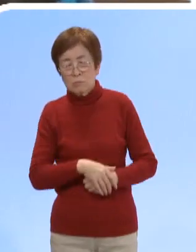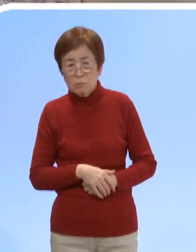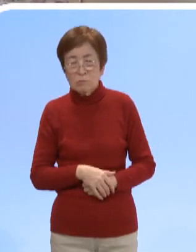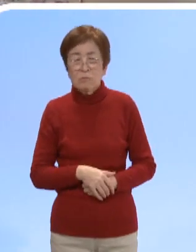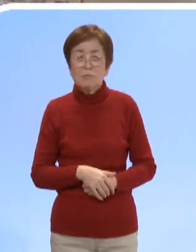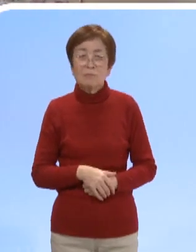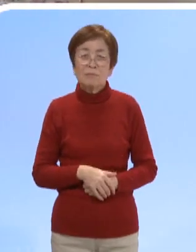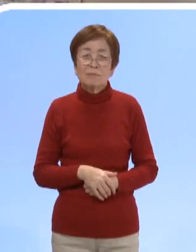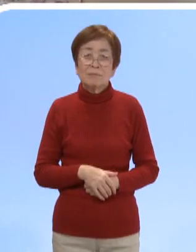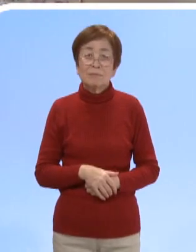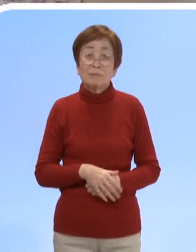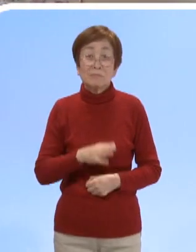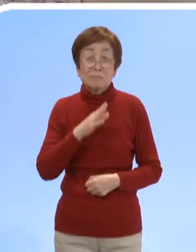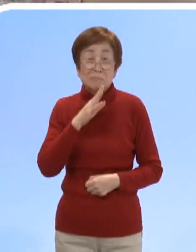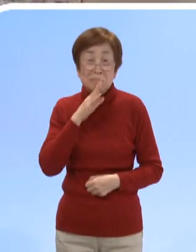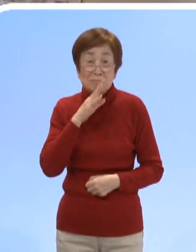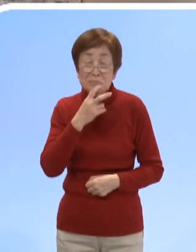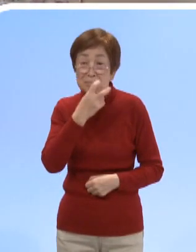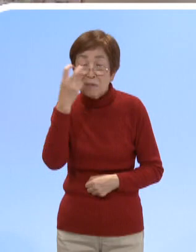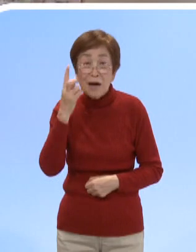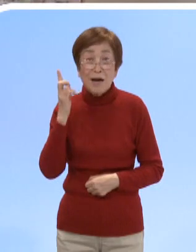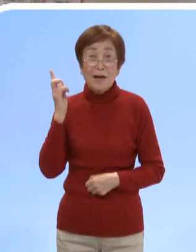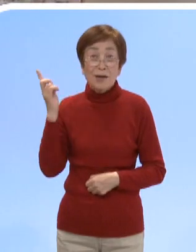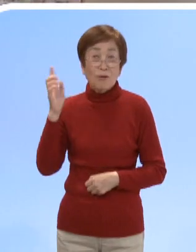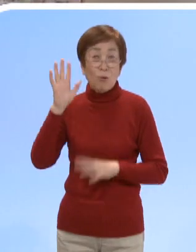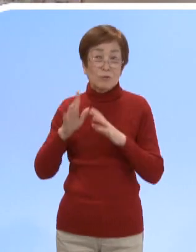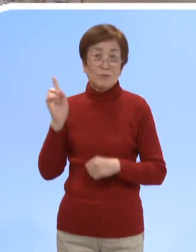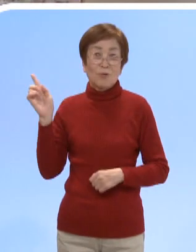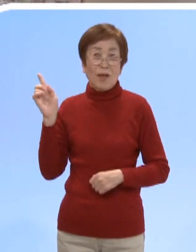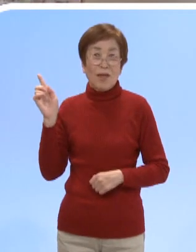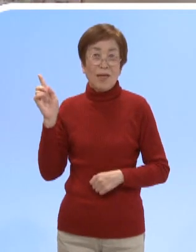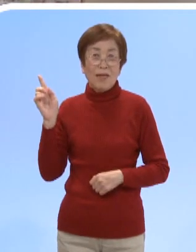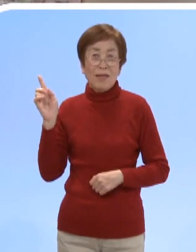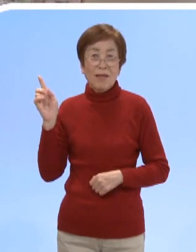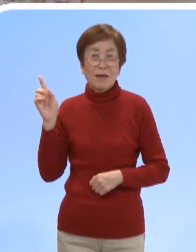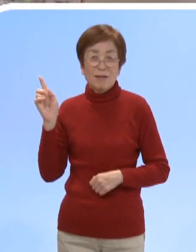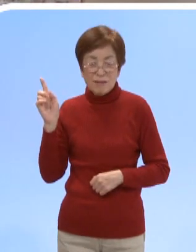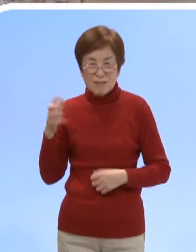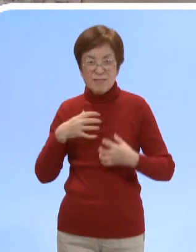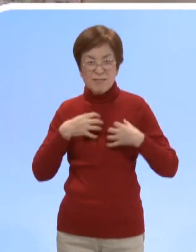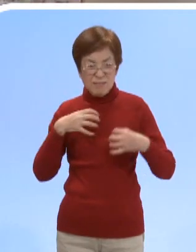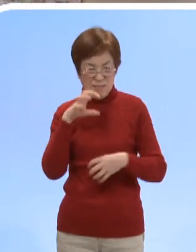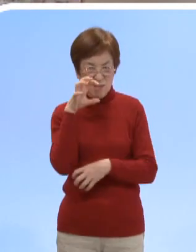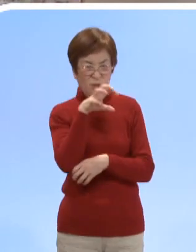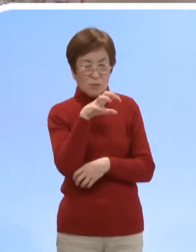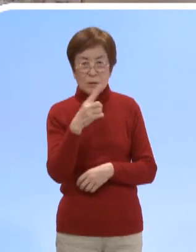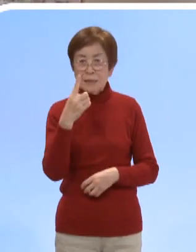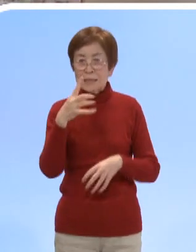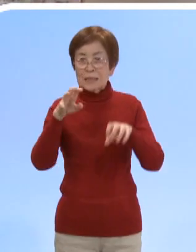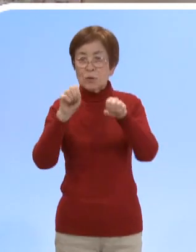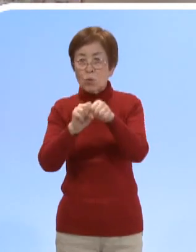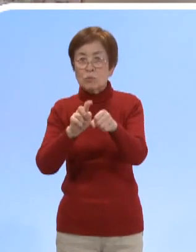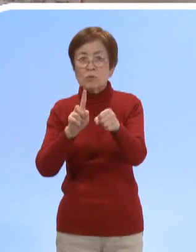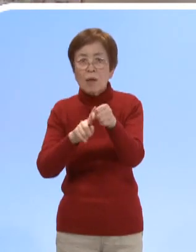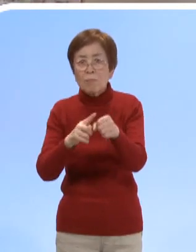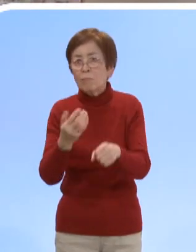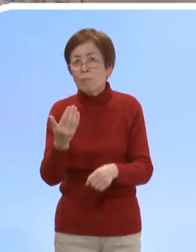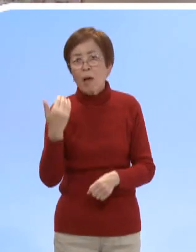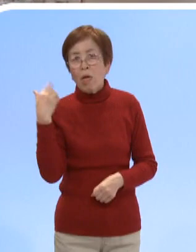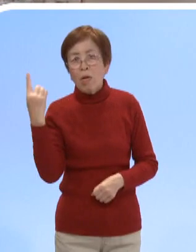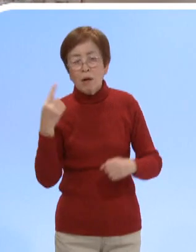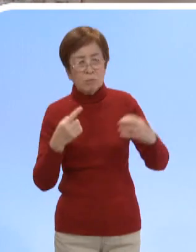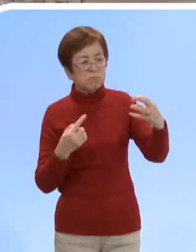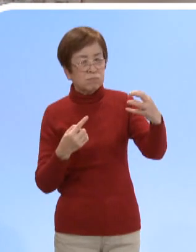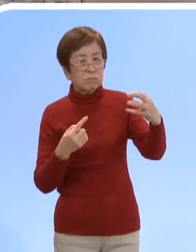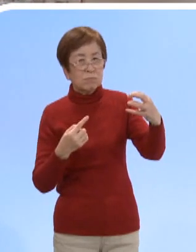い。 こちらがその時発見された1億年前の恐竜の化石。泥が堆積